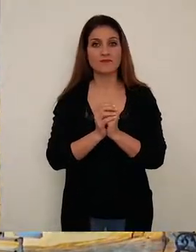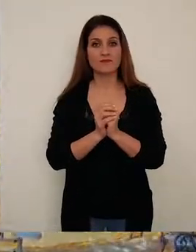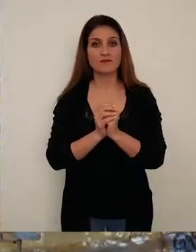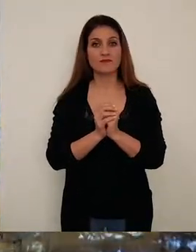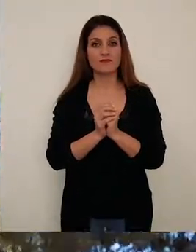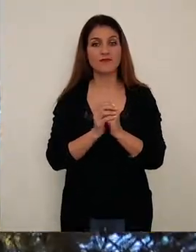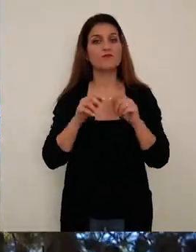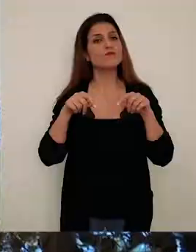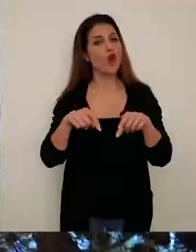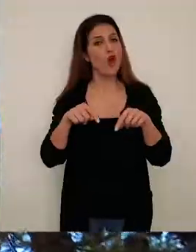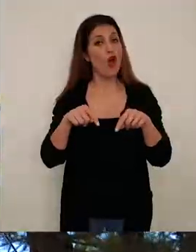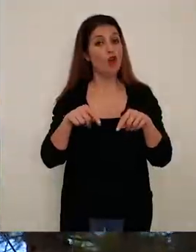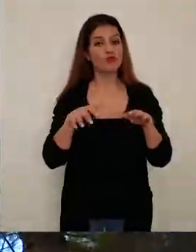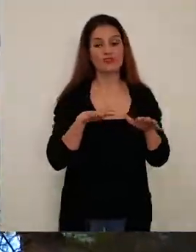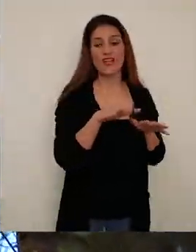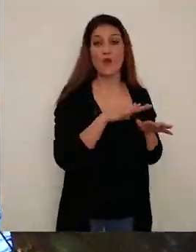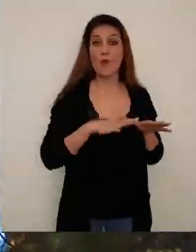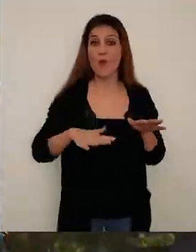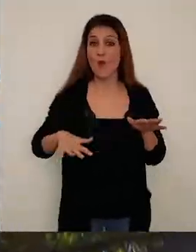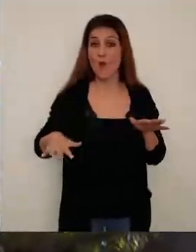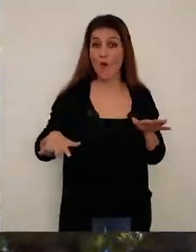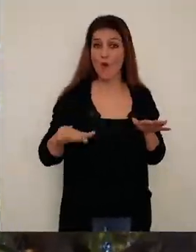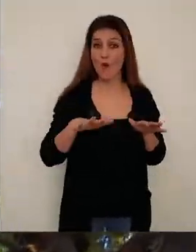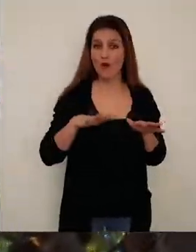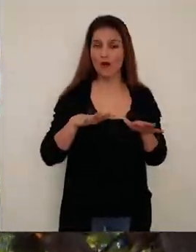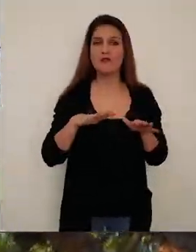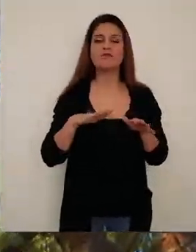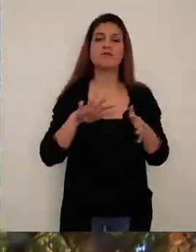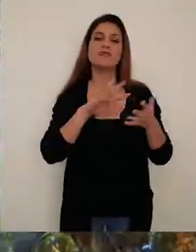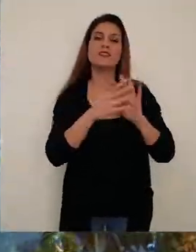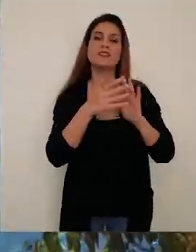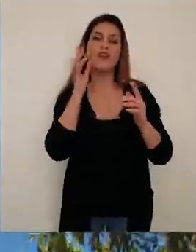Oggi la serra è diventata luogo prediletto di varie iniziative e attività culturali.